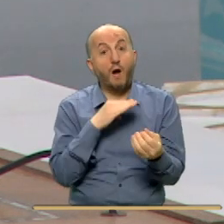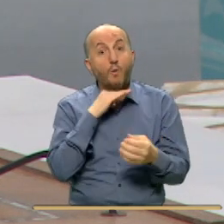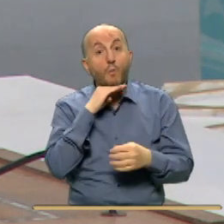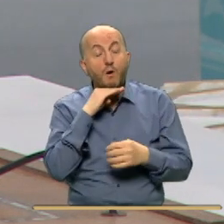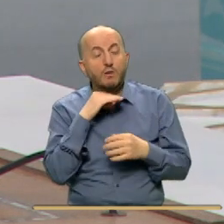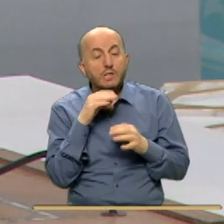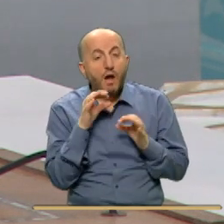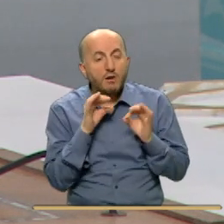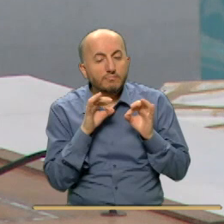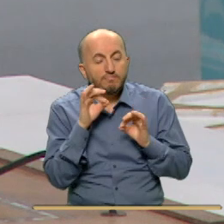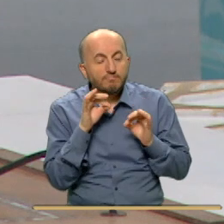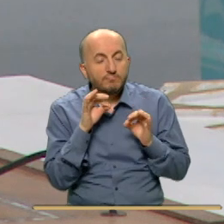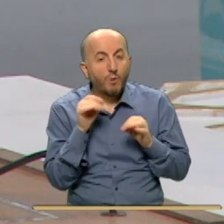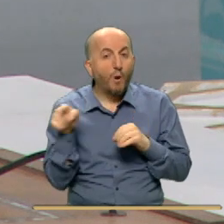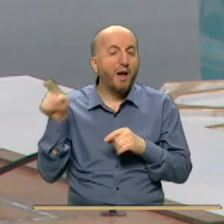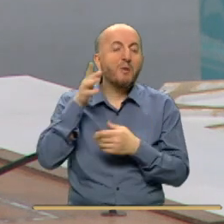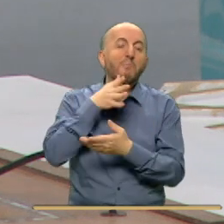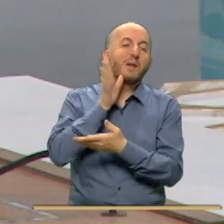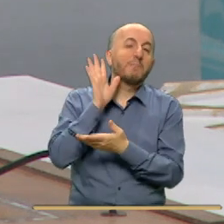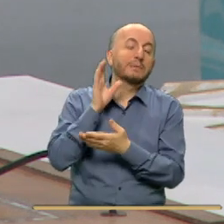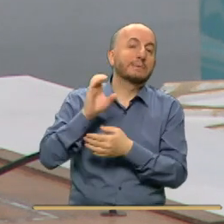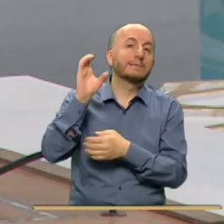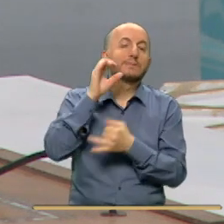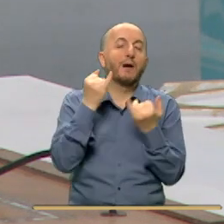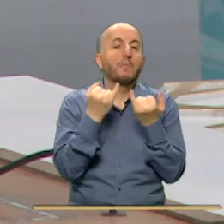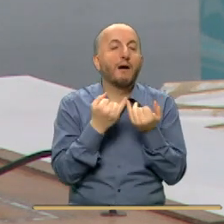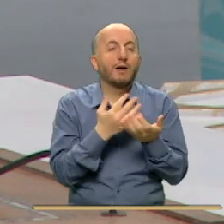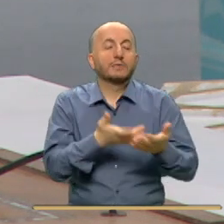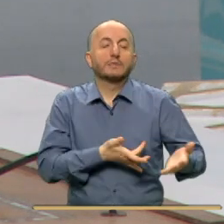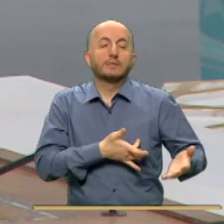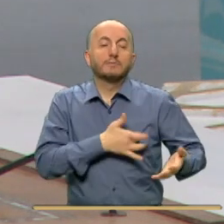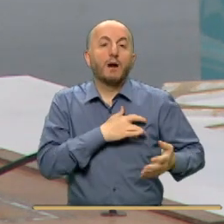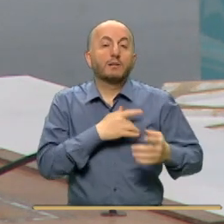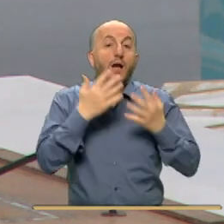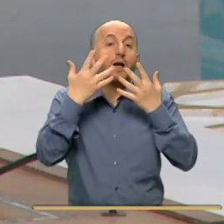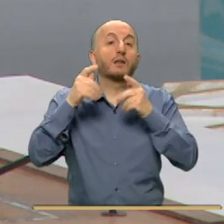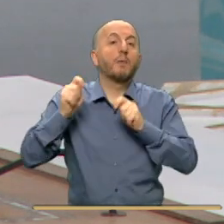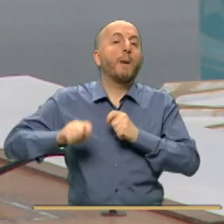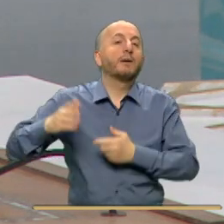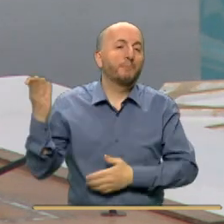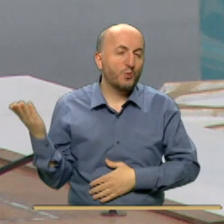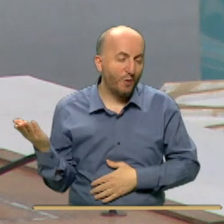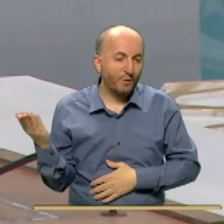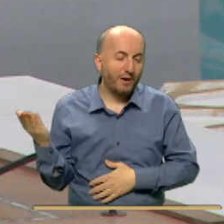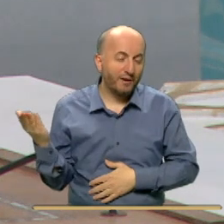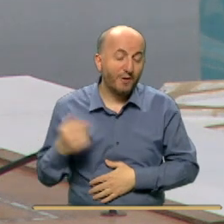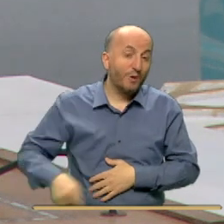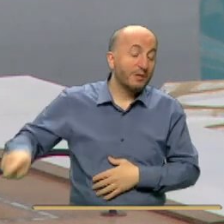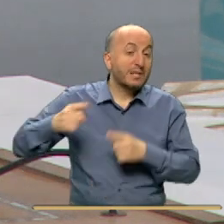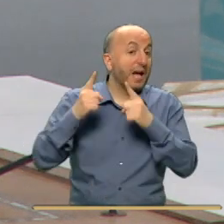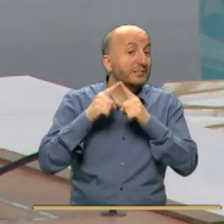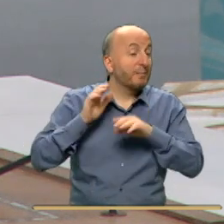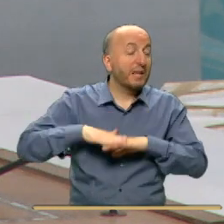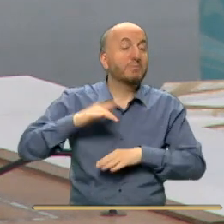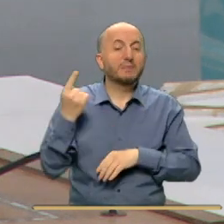Onların bilmedikleri, belki hesap etmedikleri şeyler, İslam kardeşliği ve imanı hesap etmiyorlar. Onların hesap etmediği